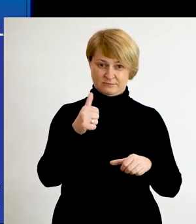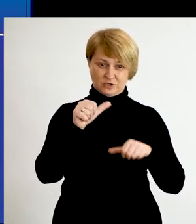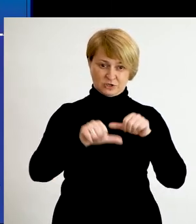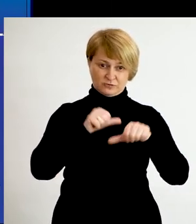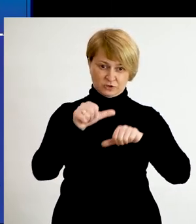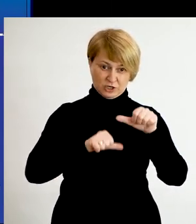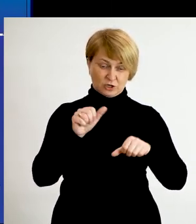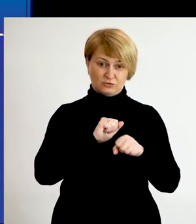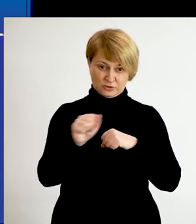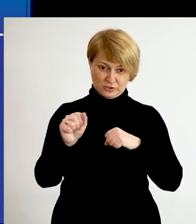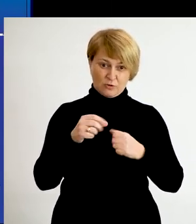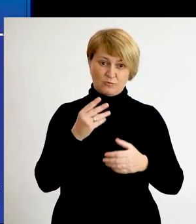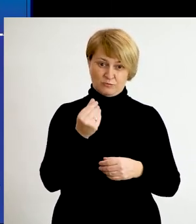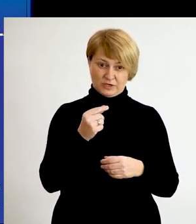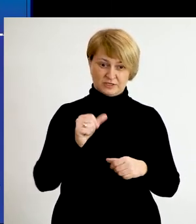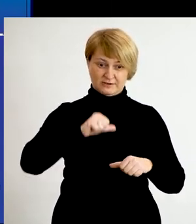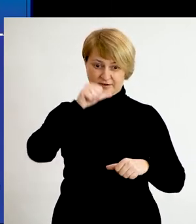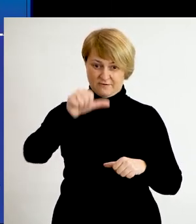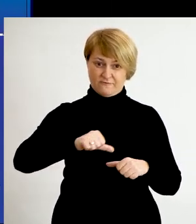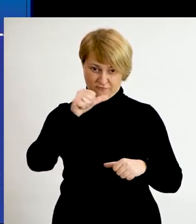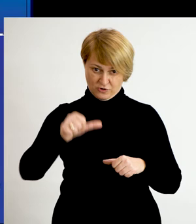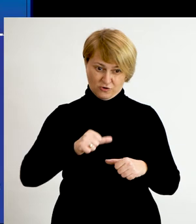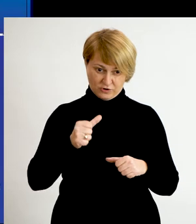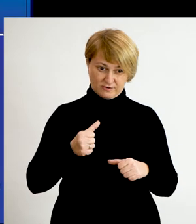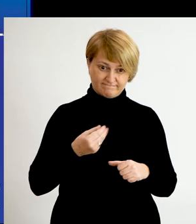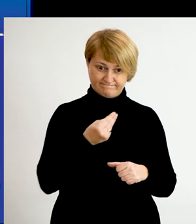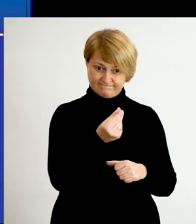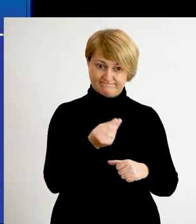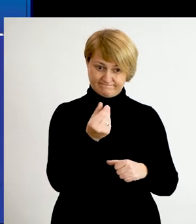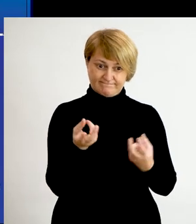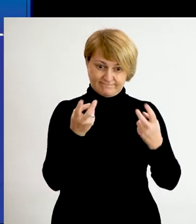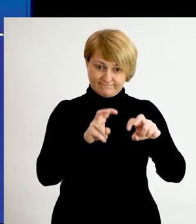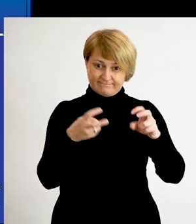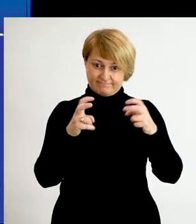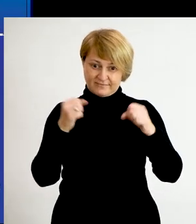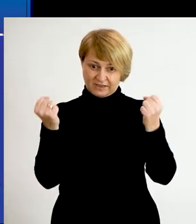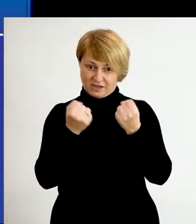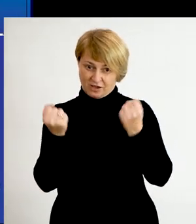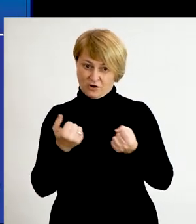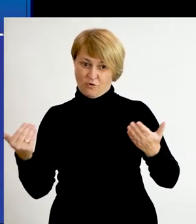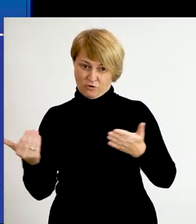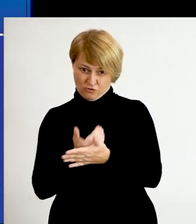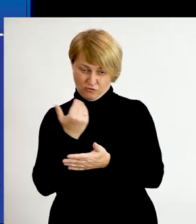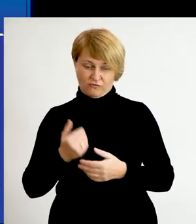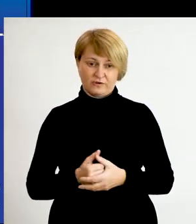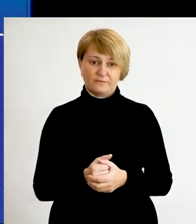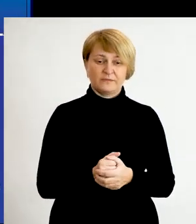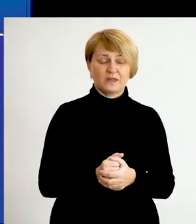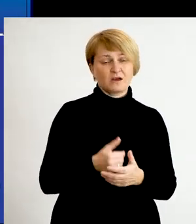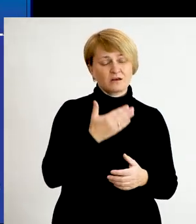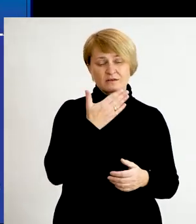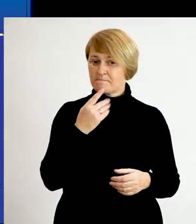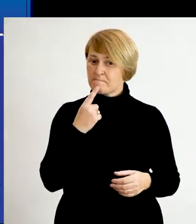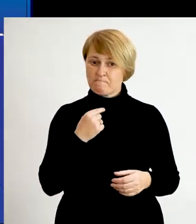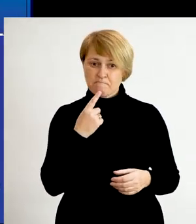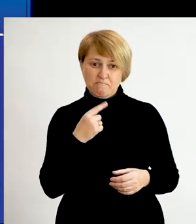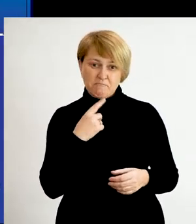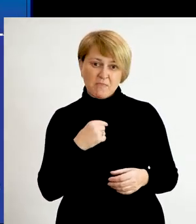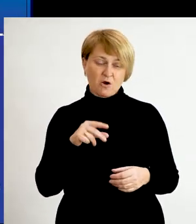są teoretycznie pieniądze, które moglibyśmy w ciągu roku wydać na inwestycje. Nam udawało się, jest to kwota niewielka